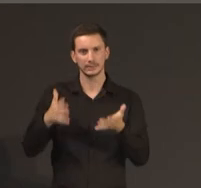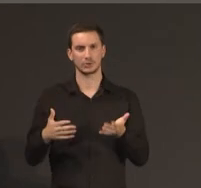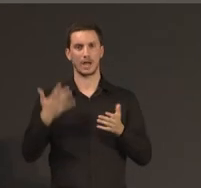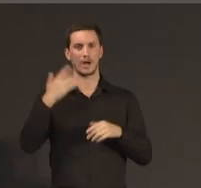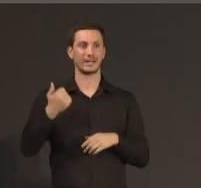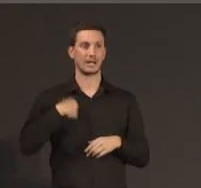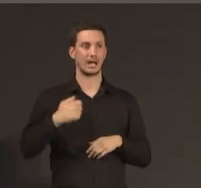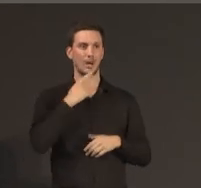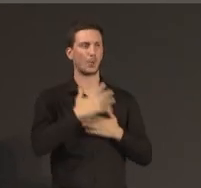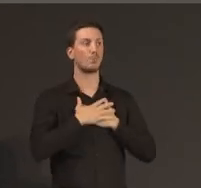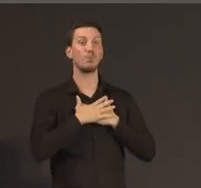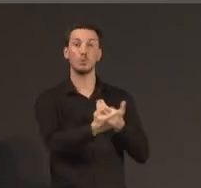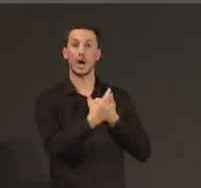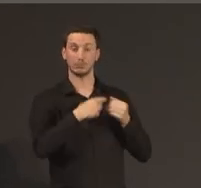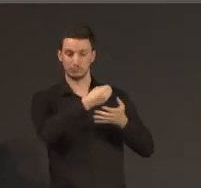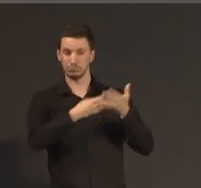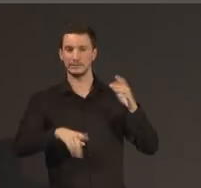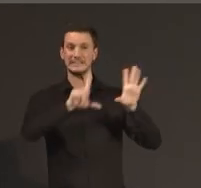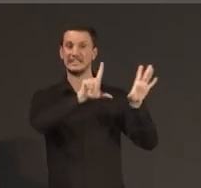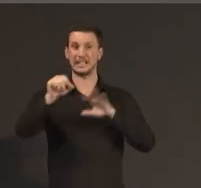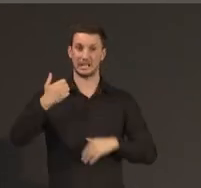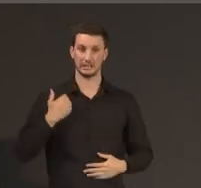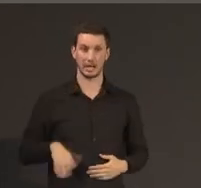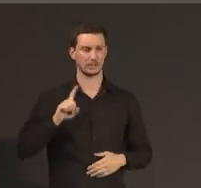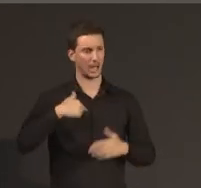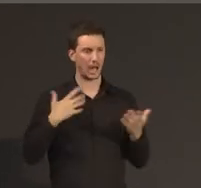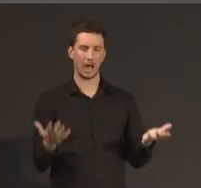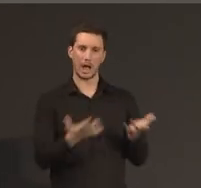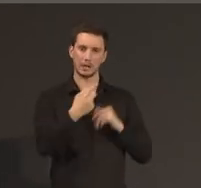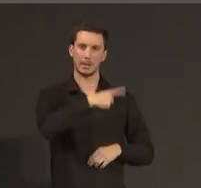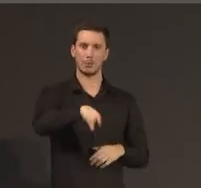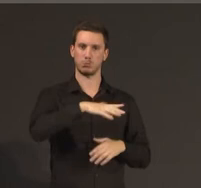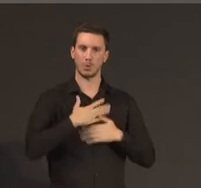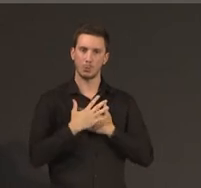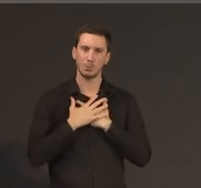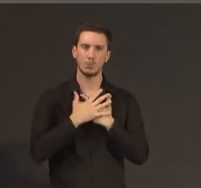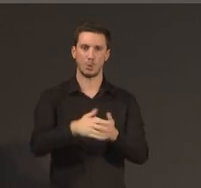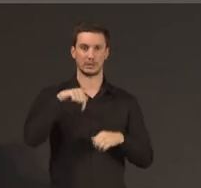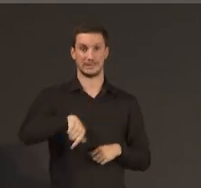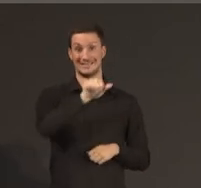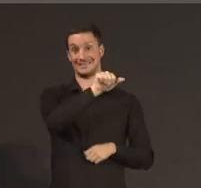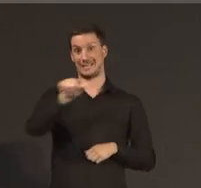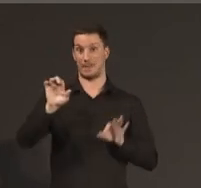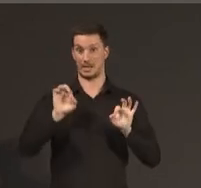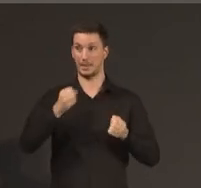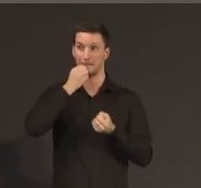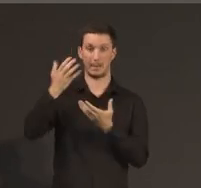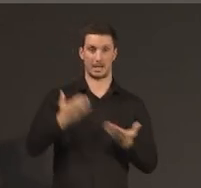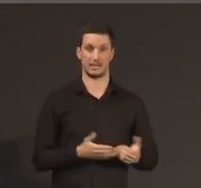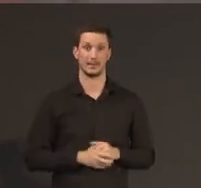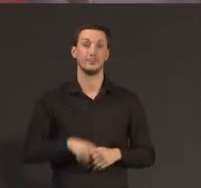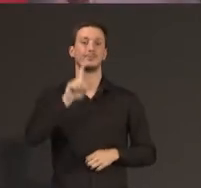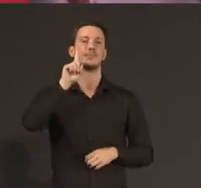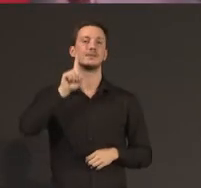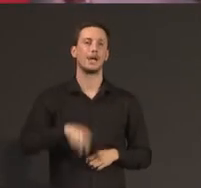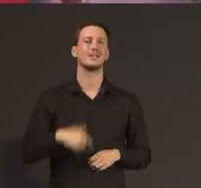moments 70 persones voluntàries i us animem a que també sigueu voluntàries en aquesta setmana de benvinguda. I també ens podeu